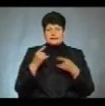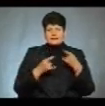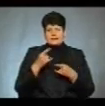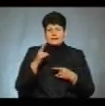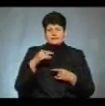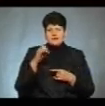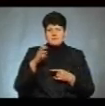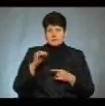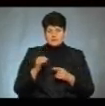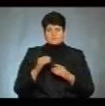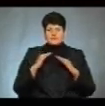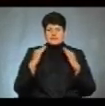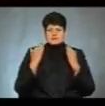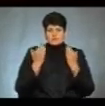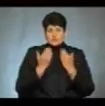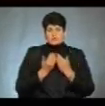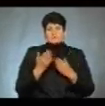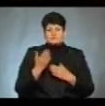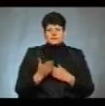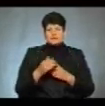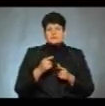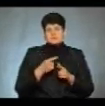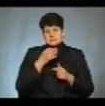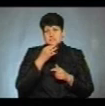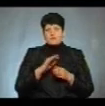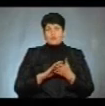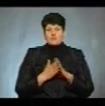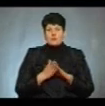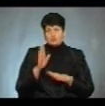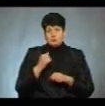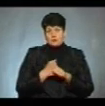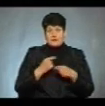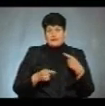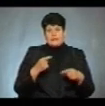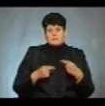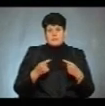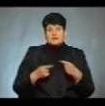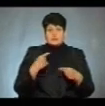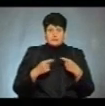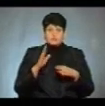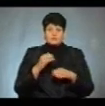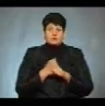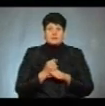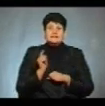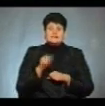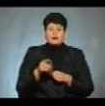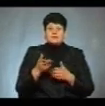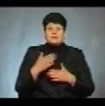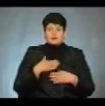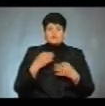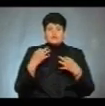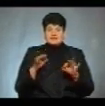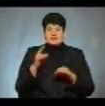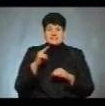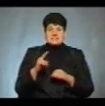сказав голова правління НСТУ Зураб Аласані. Назвав умови. Ми будемо робити дебати. Дебати будуть робити там, де нам дозволиться робити